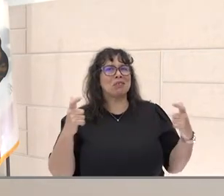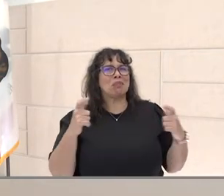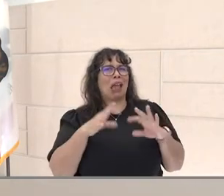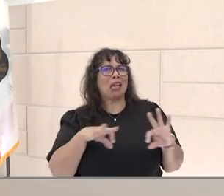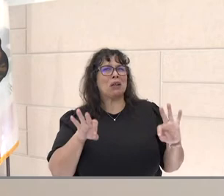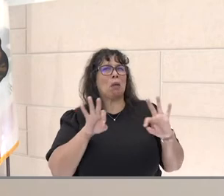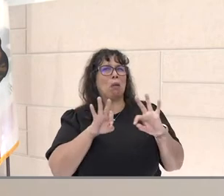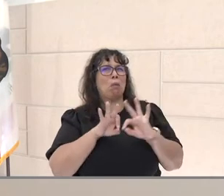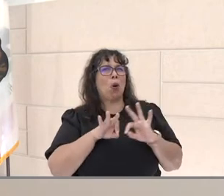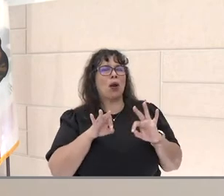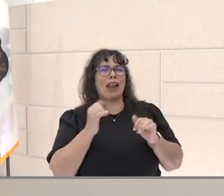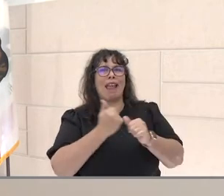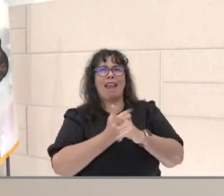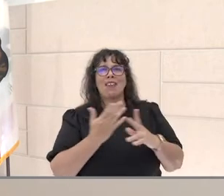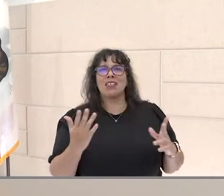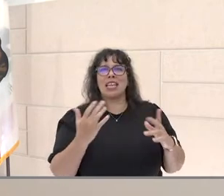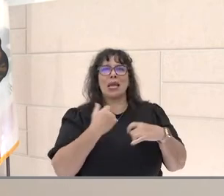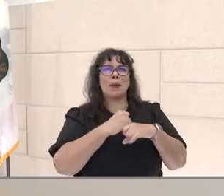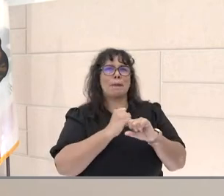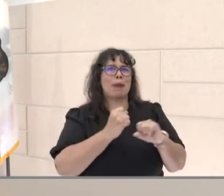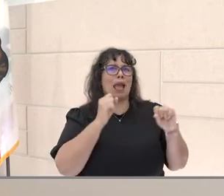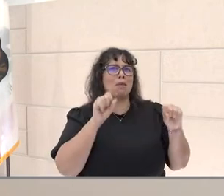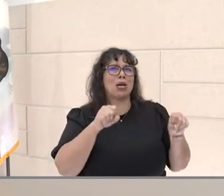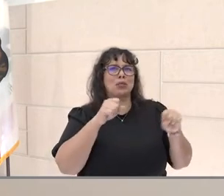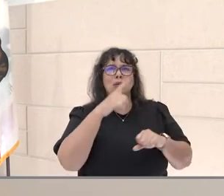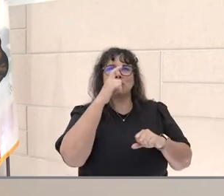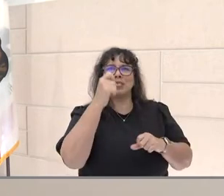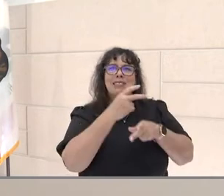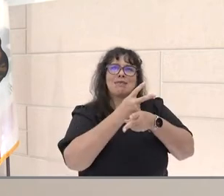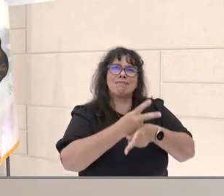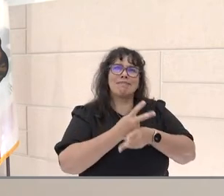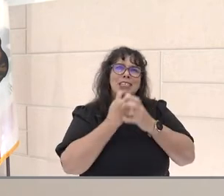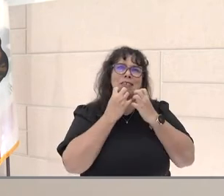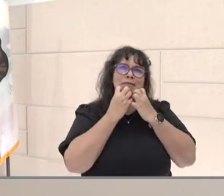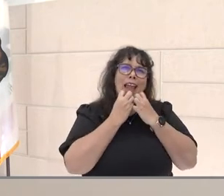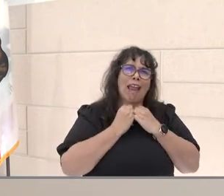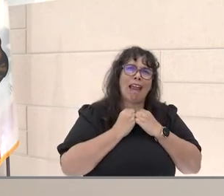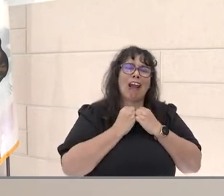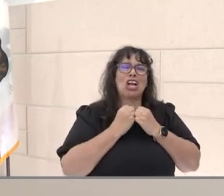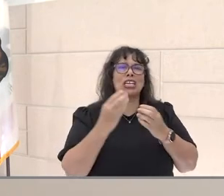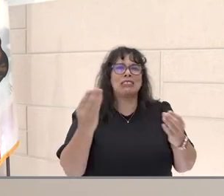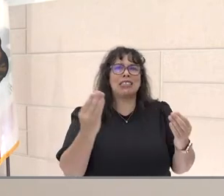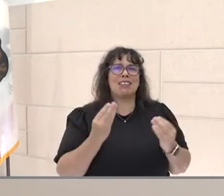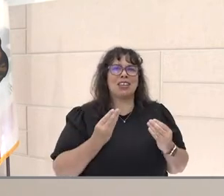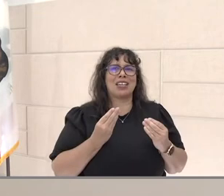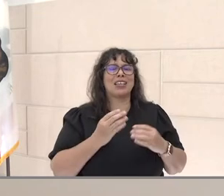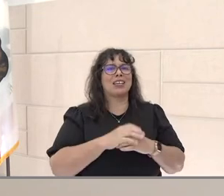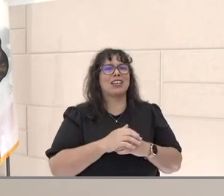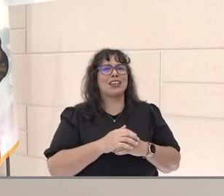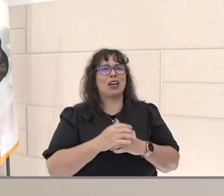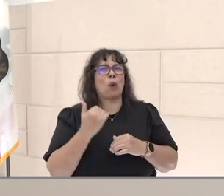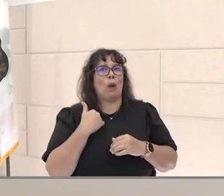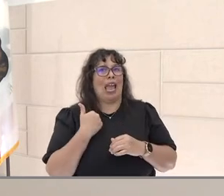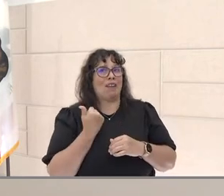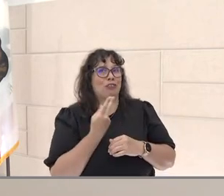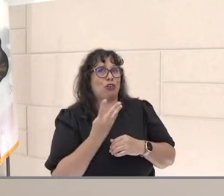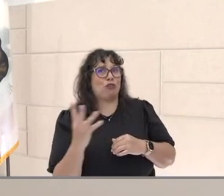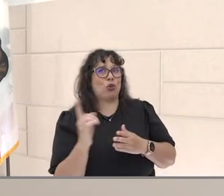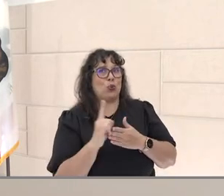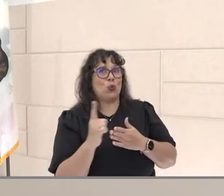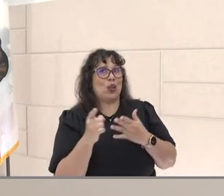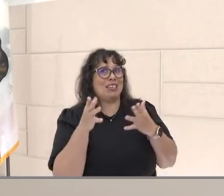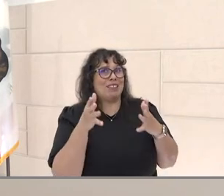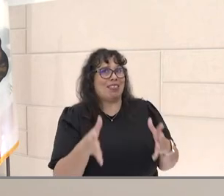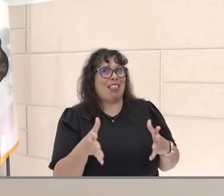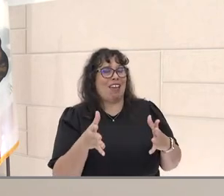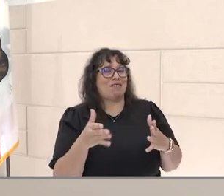លរៀនវិញអ្វីដែលអាចធ្វើបានគឺមកពីការយកចិត្តទុកដាក់ដែលចែកផ្ដល់មកកាន់ពួកយើងយើងនៅសល់ប្រមា